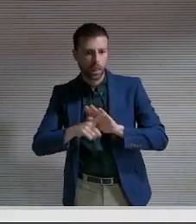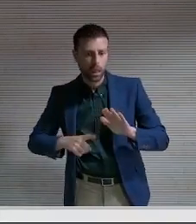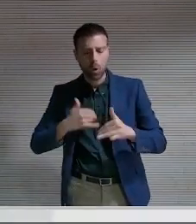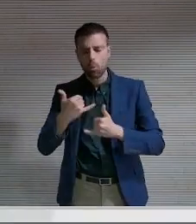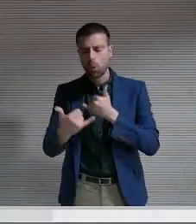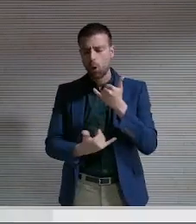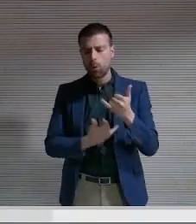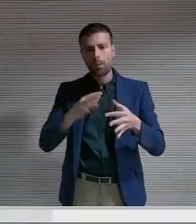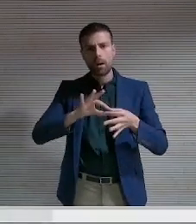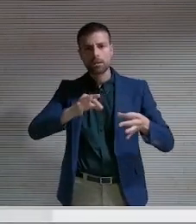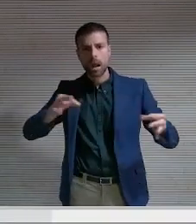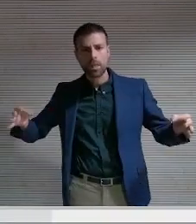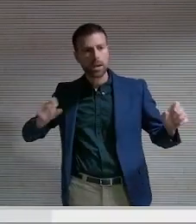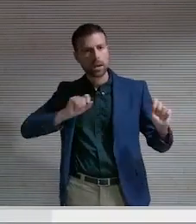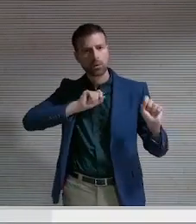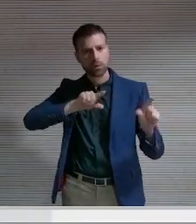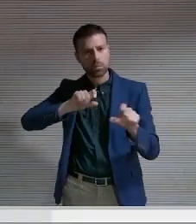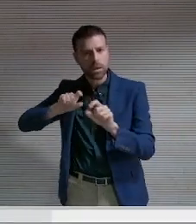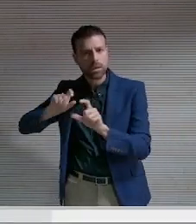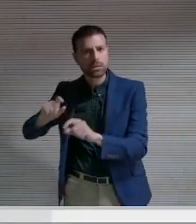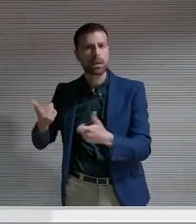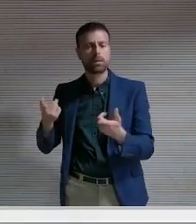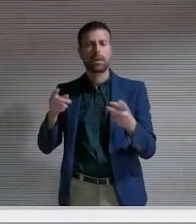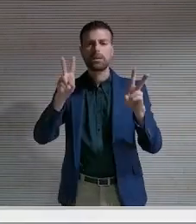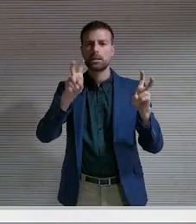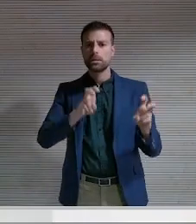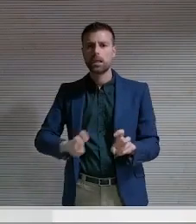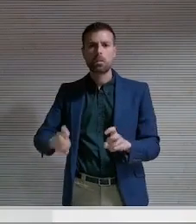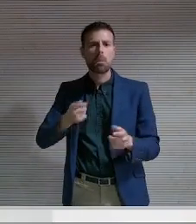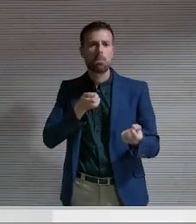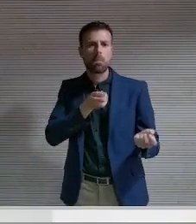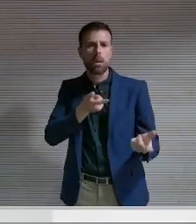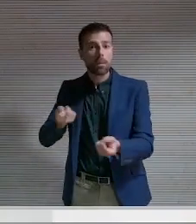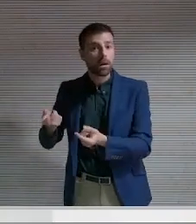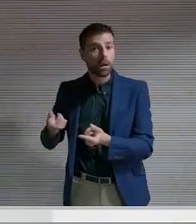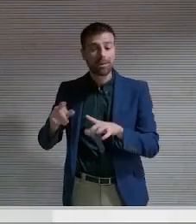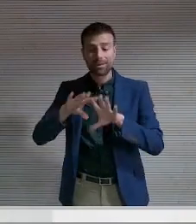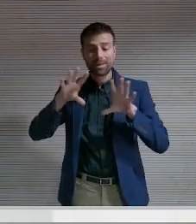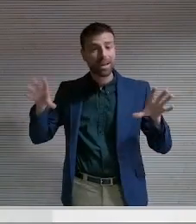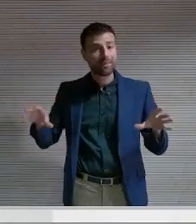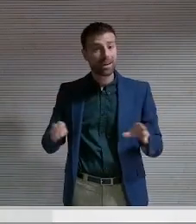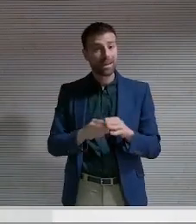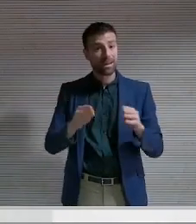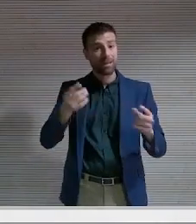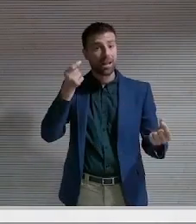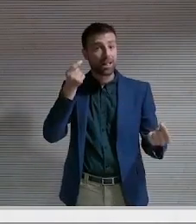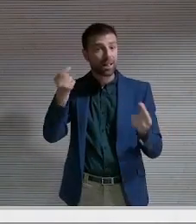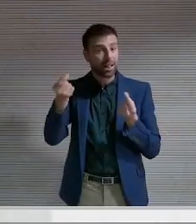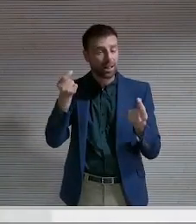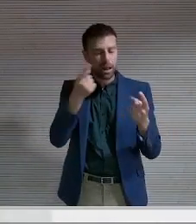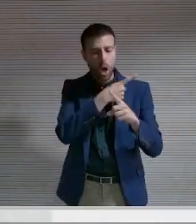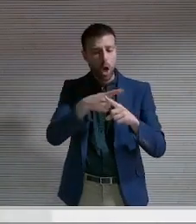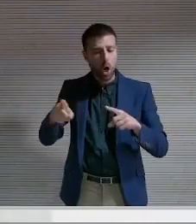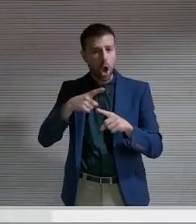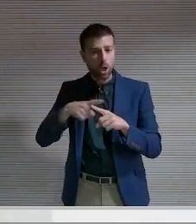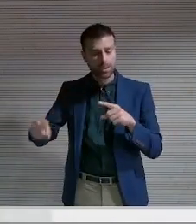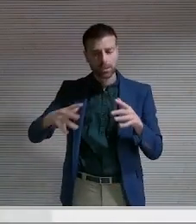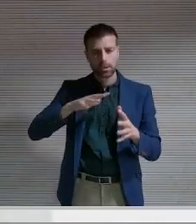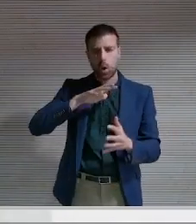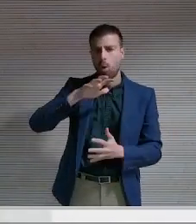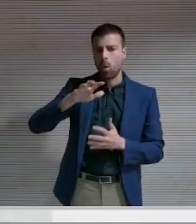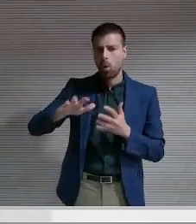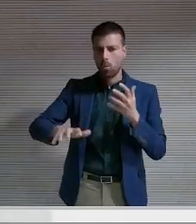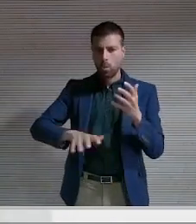de subministrament i d'aprovisionament. En definitiva, elements molt complexes que hem